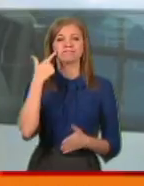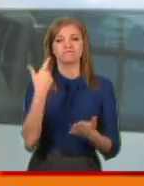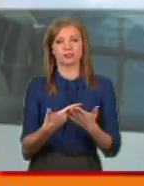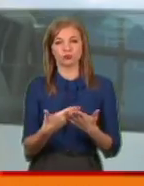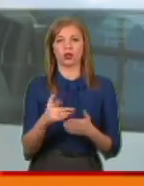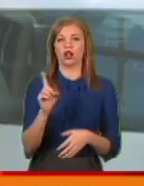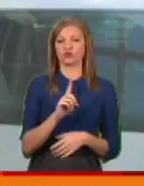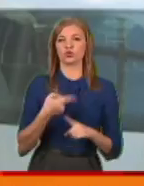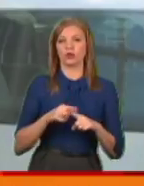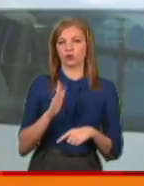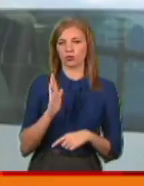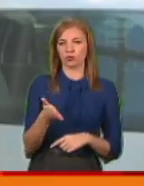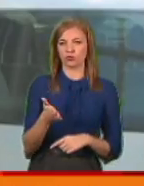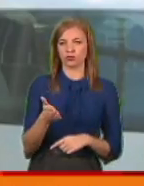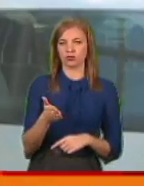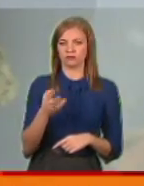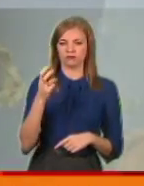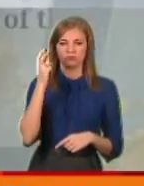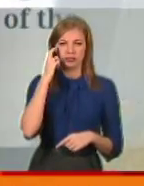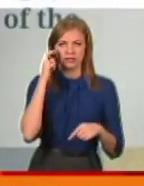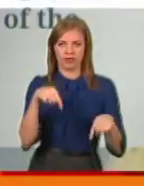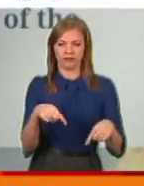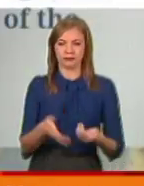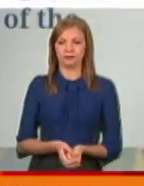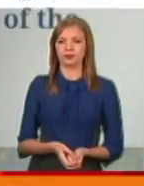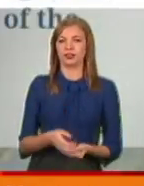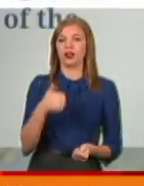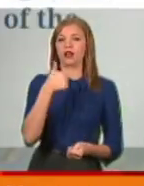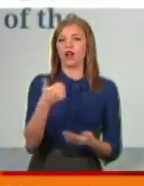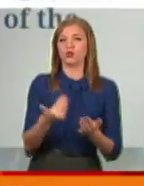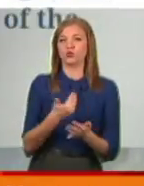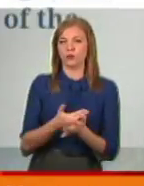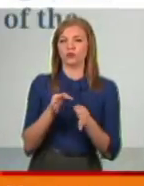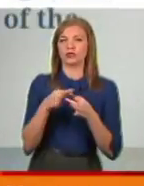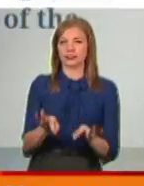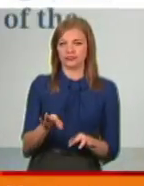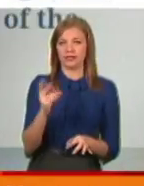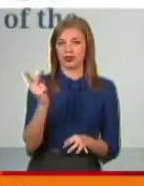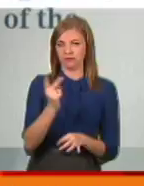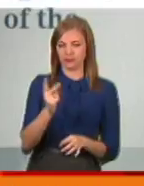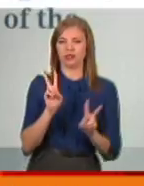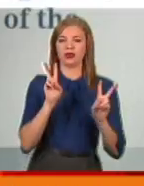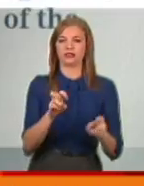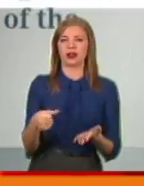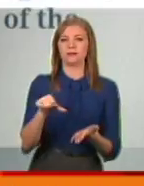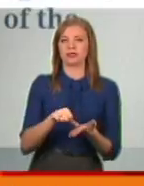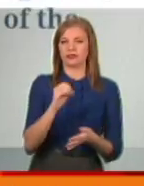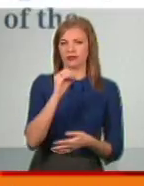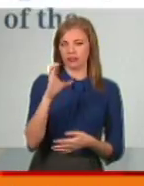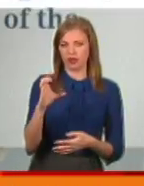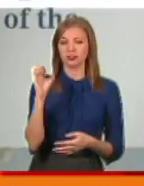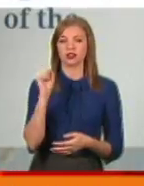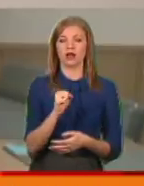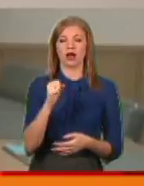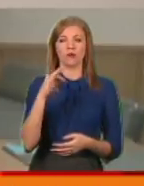предполагав, що це буде в Київ. Гарною новиною звільнення Чийгоза та Умерова назвали представники ЄС,